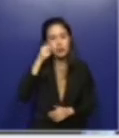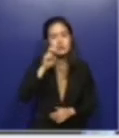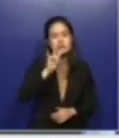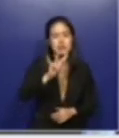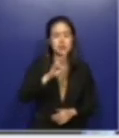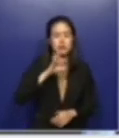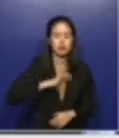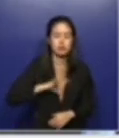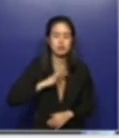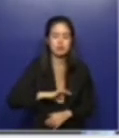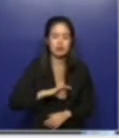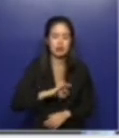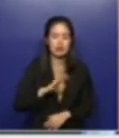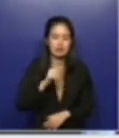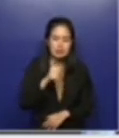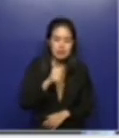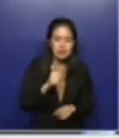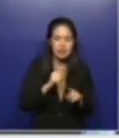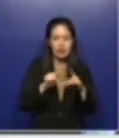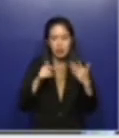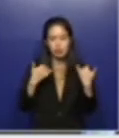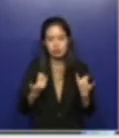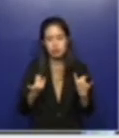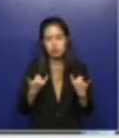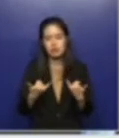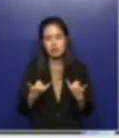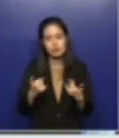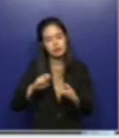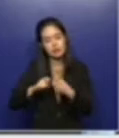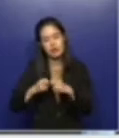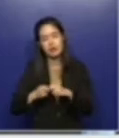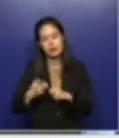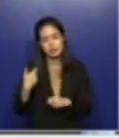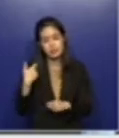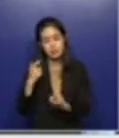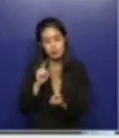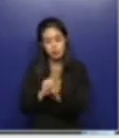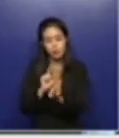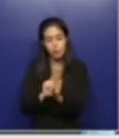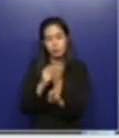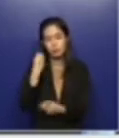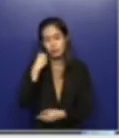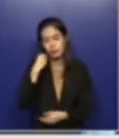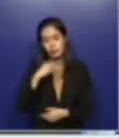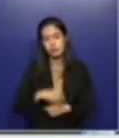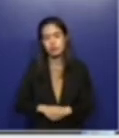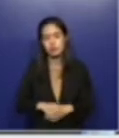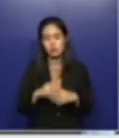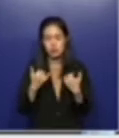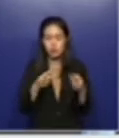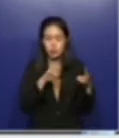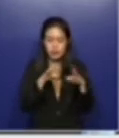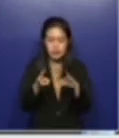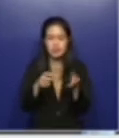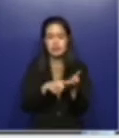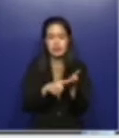ล้วมันจะหวังอะไรท่านประธานครับนั่นคือสาเหตุท่านประธานที่เคารพครับแนวทางที่จะแก้ปัญหาจะทำยัง